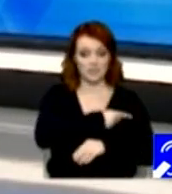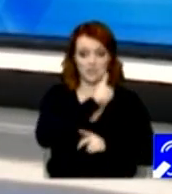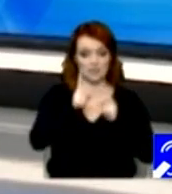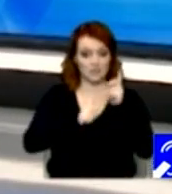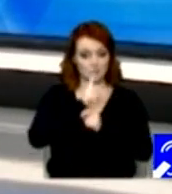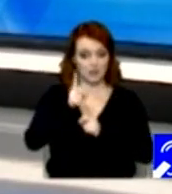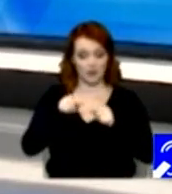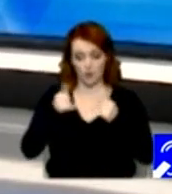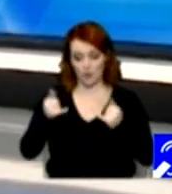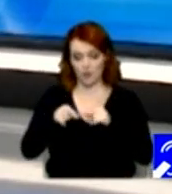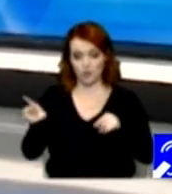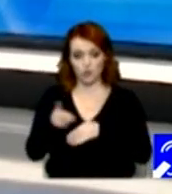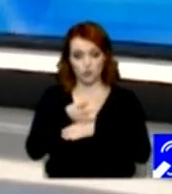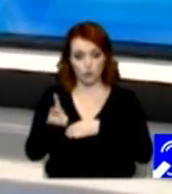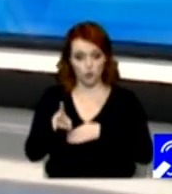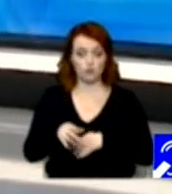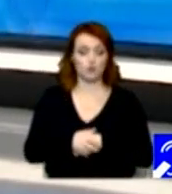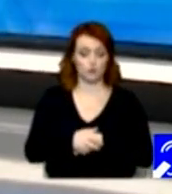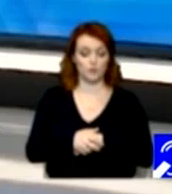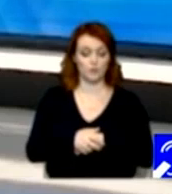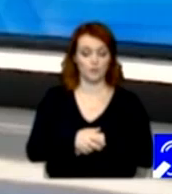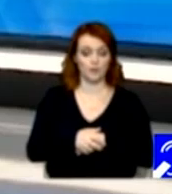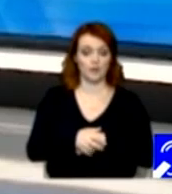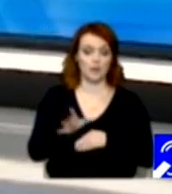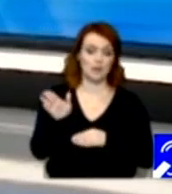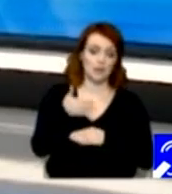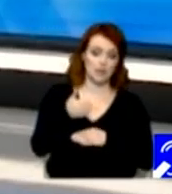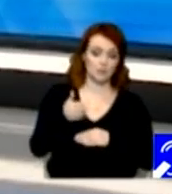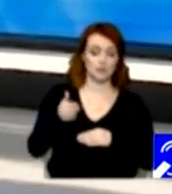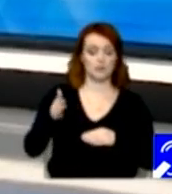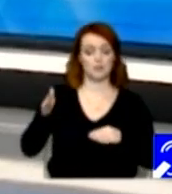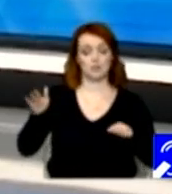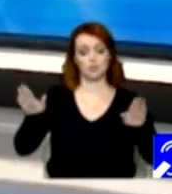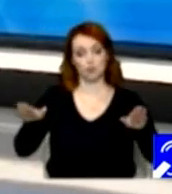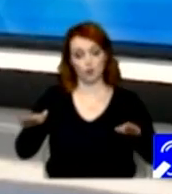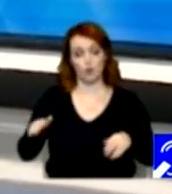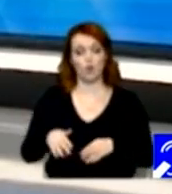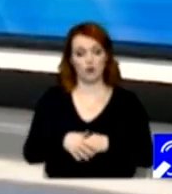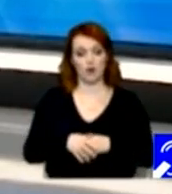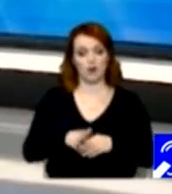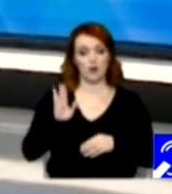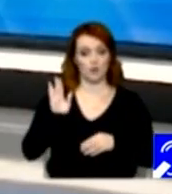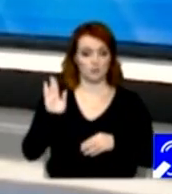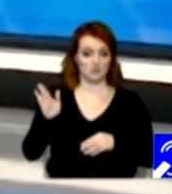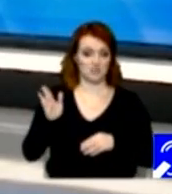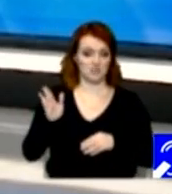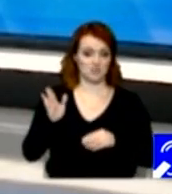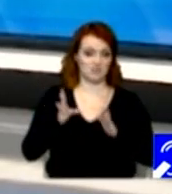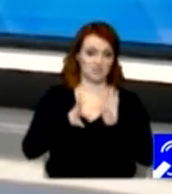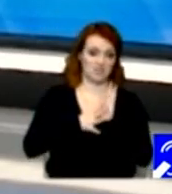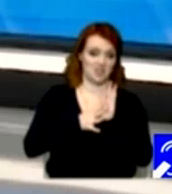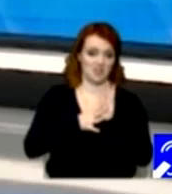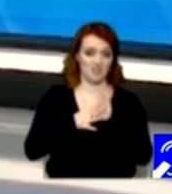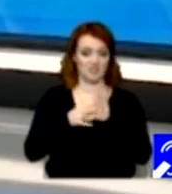în această noapte cerul va fi variabil însă pe la Râmnic și soroca se vor mai strânge câțiva nori iar pe la Bălți și se va lăsa